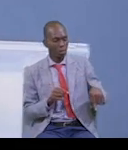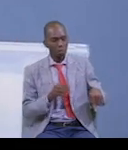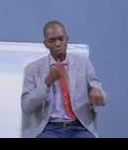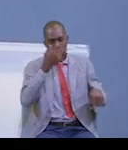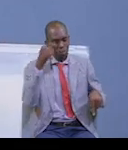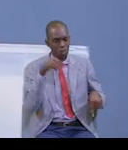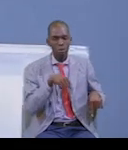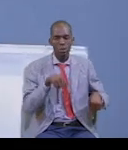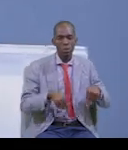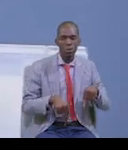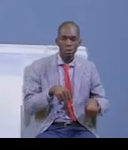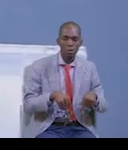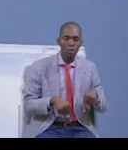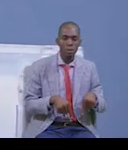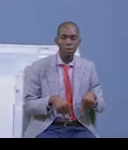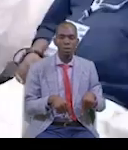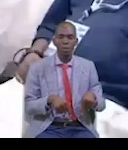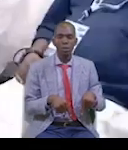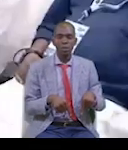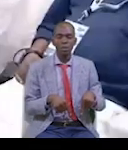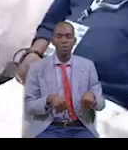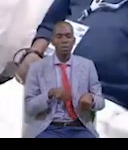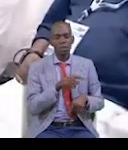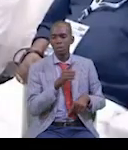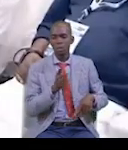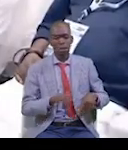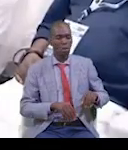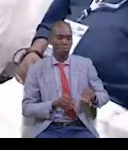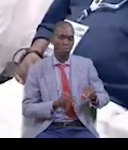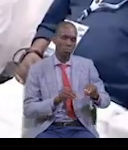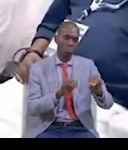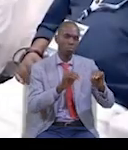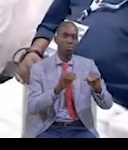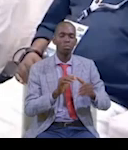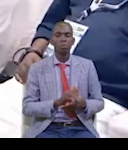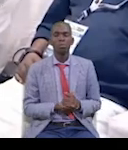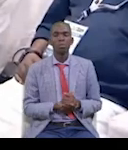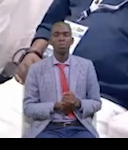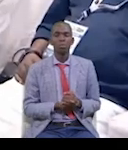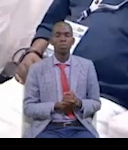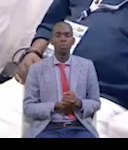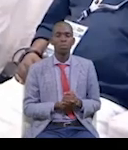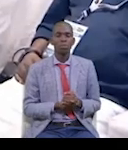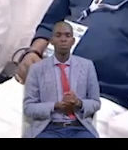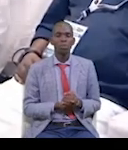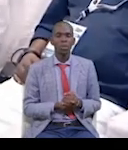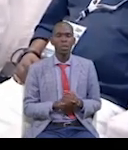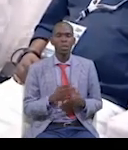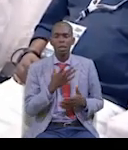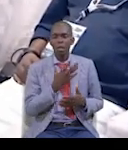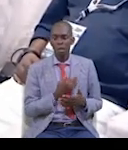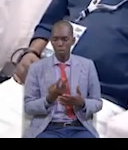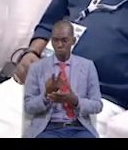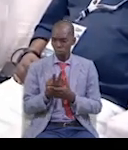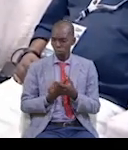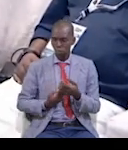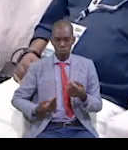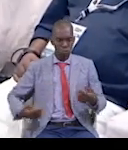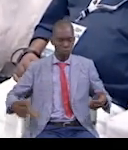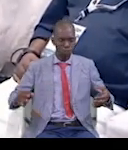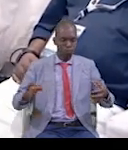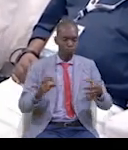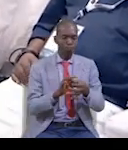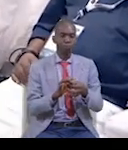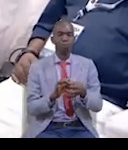హిస్ లేమ్ మరొకడు అవిటి వాడు హి కానాట్ గో ఫార్వర్డ్ అతను ముందుకు నడవలేడు దే బికేమ్ యునైటెడ్ వారిద్దరు